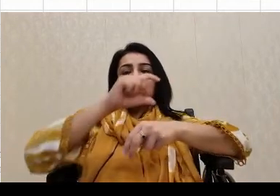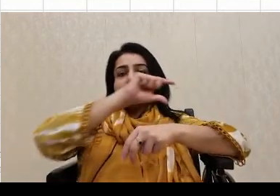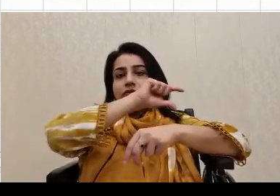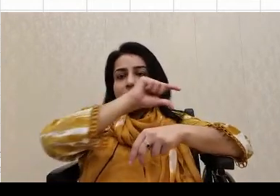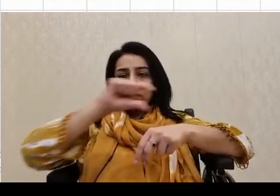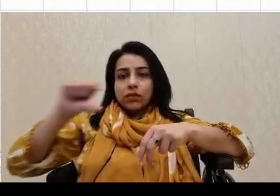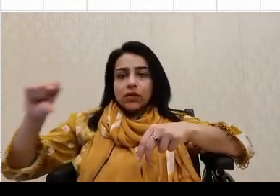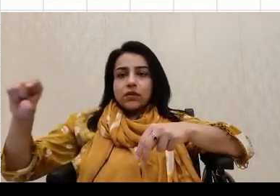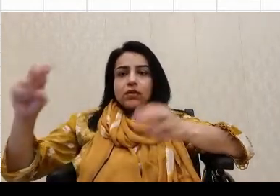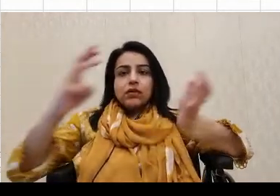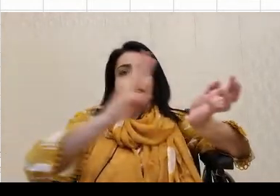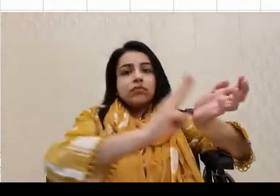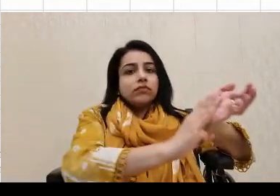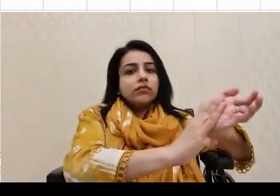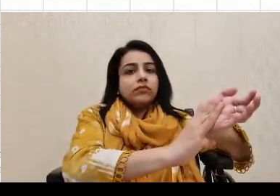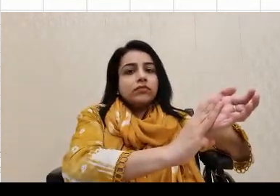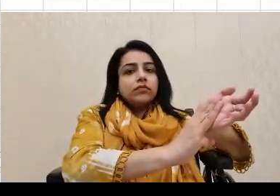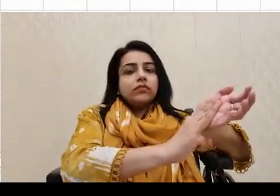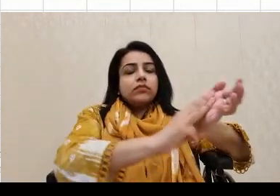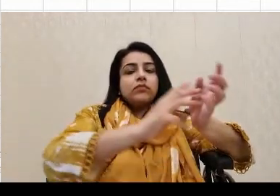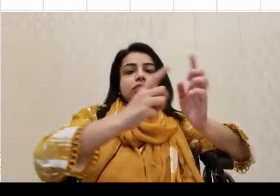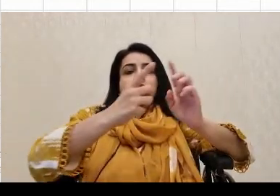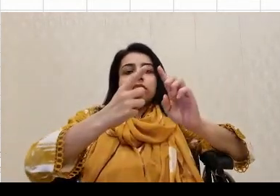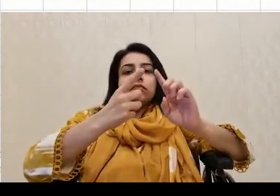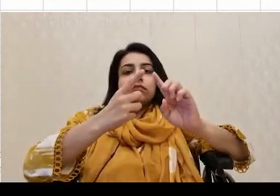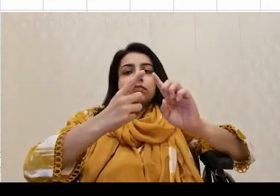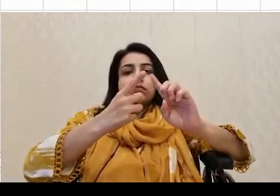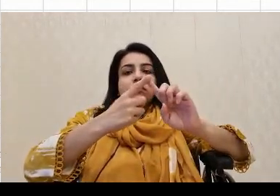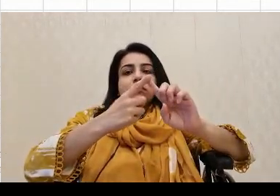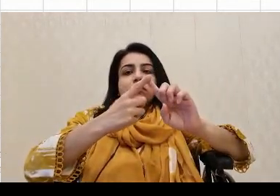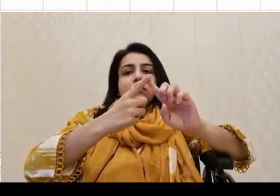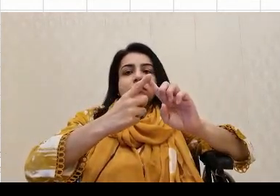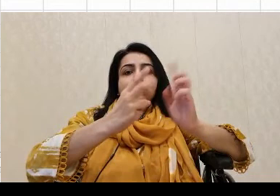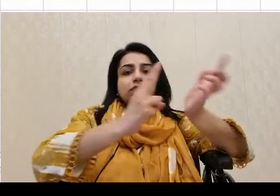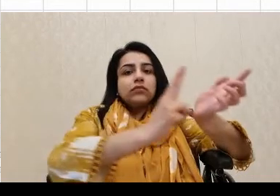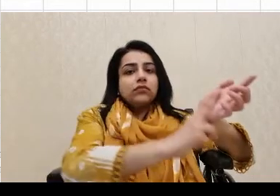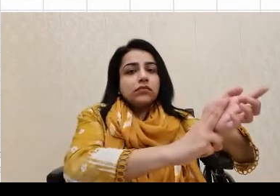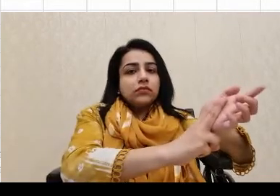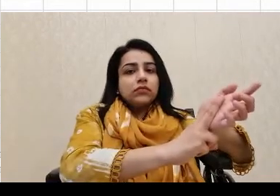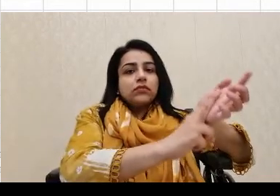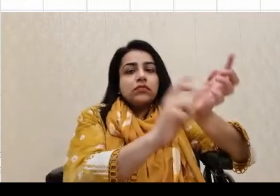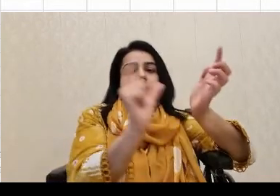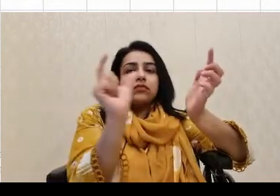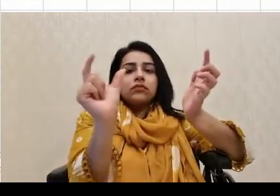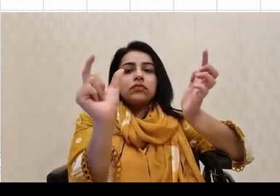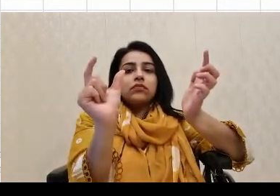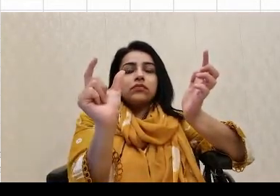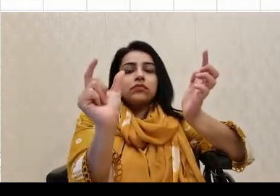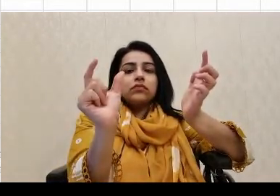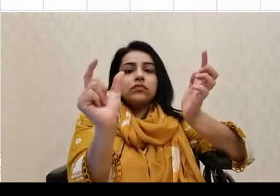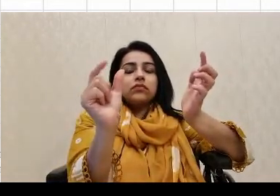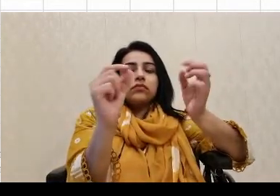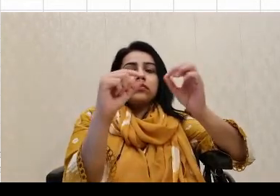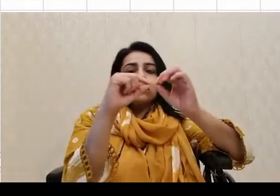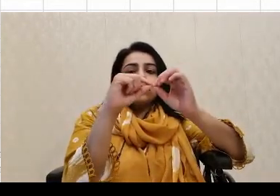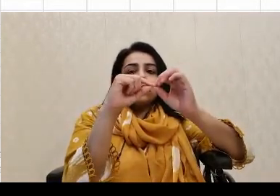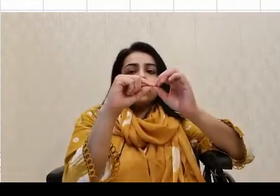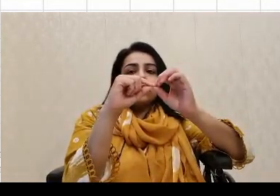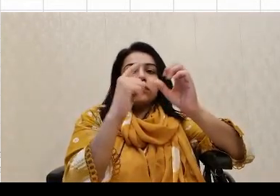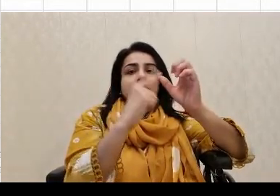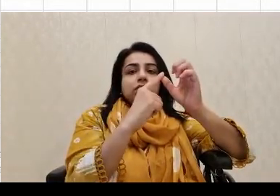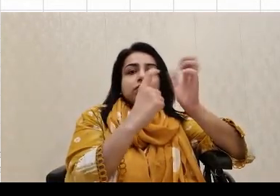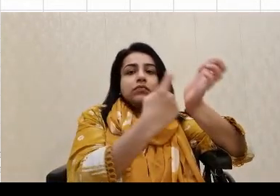और उसके बाद जो है वो मेन्यू बार थी। देन उसके बाद आपने देखा कि एक टूल बार जो है वो